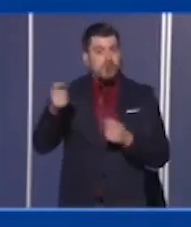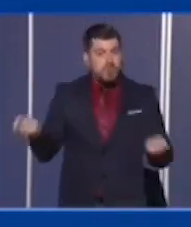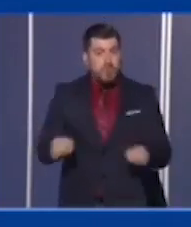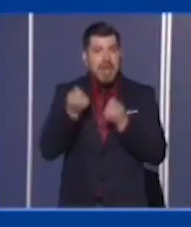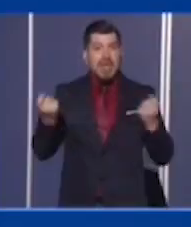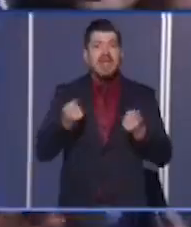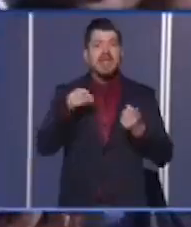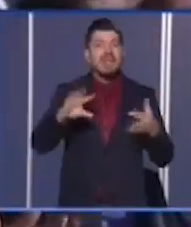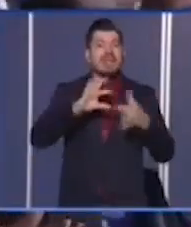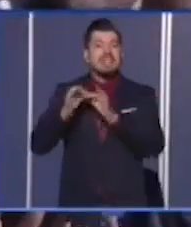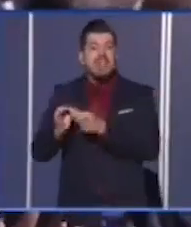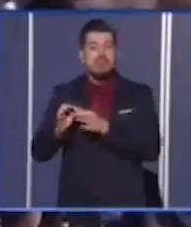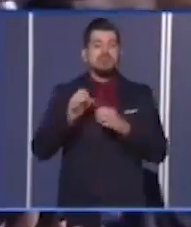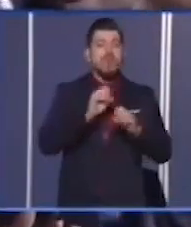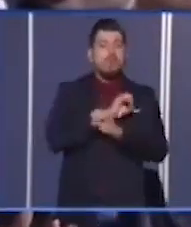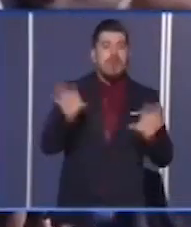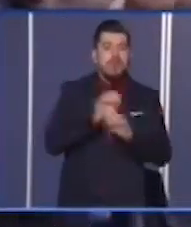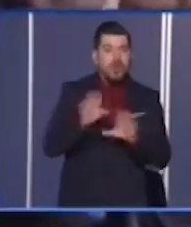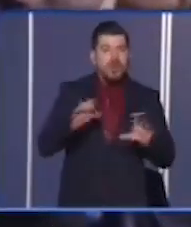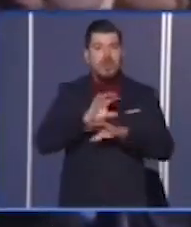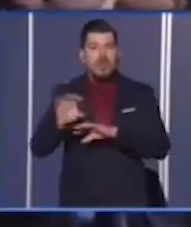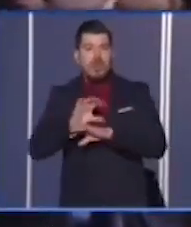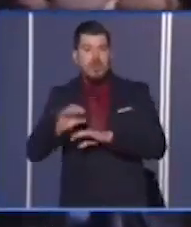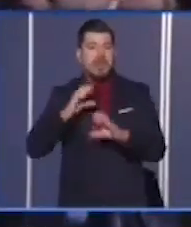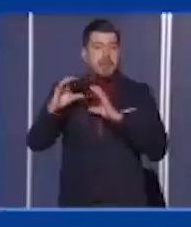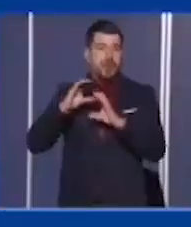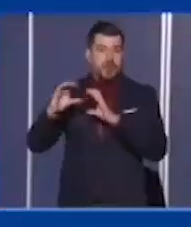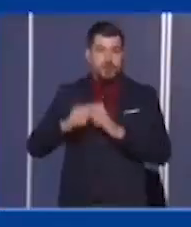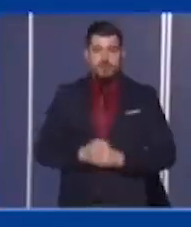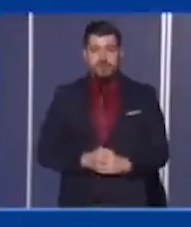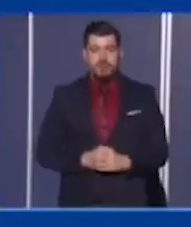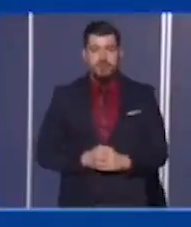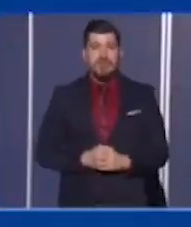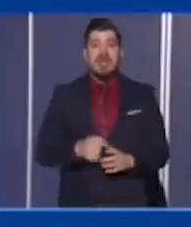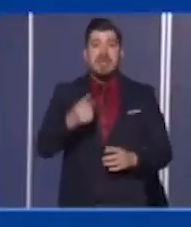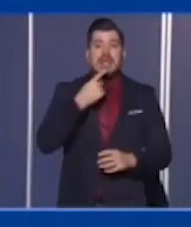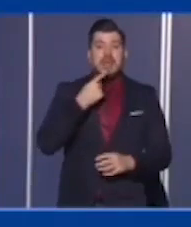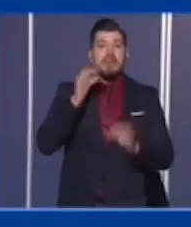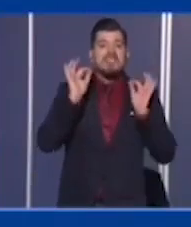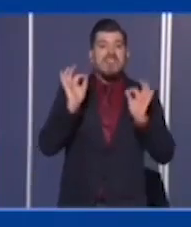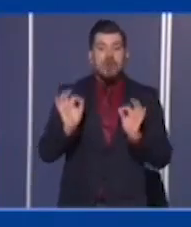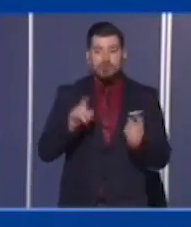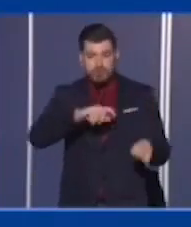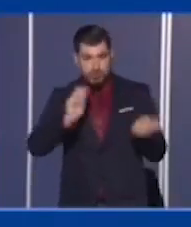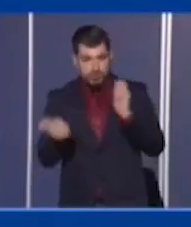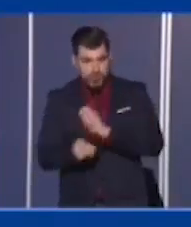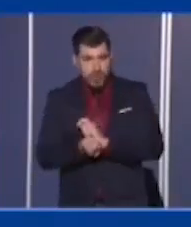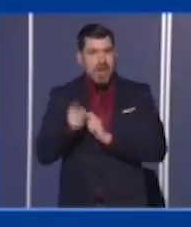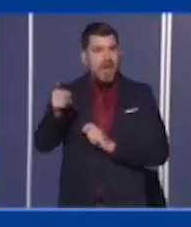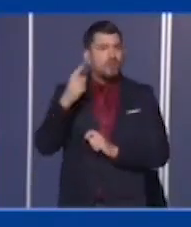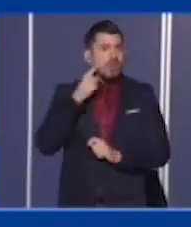Εταιριών Πληροφορικής και Επικοινωνιών. Ο ψηφιακός μετασχηματισμός, είπε, δεν αποτελεί μια